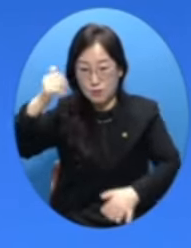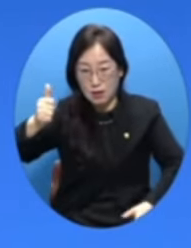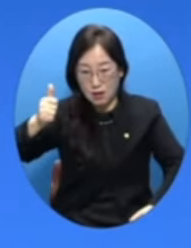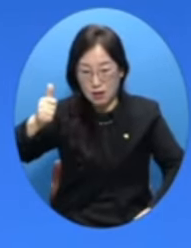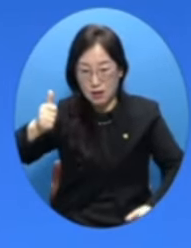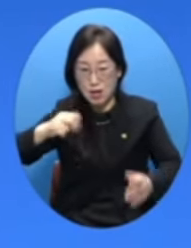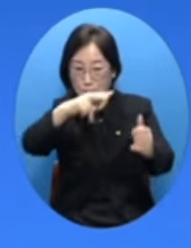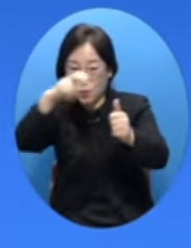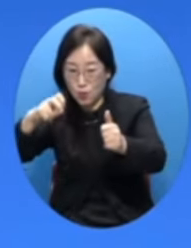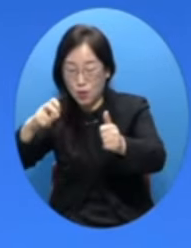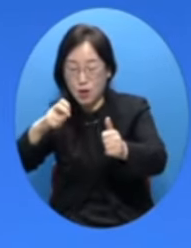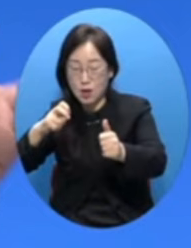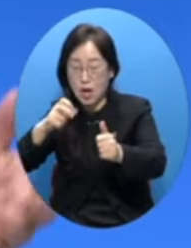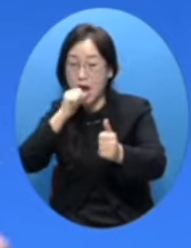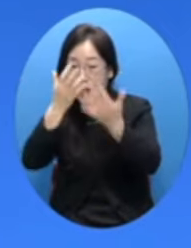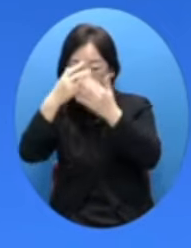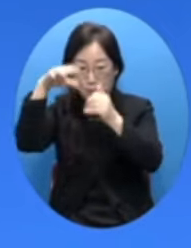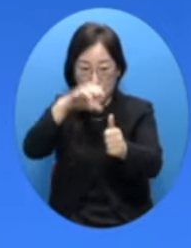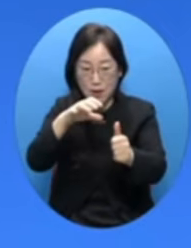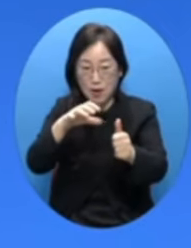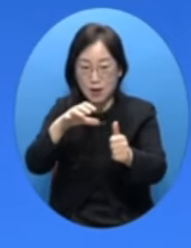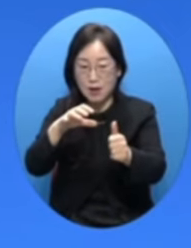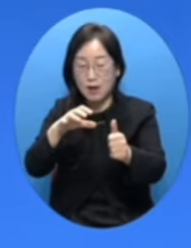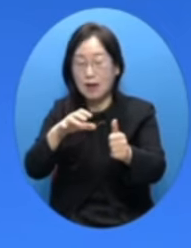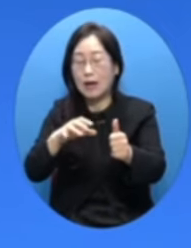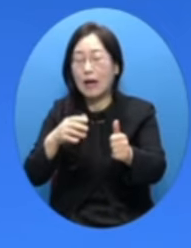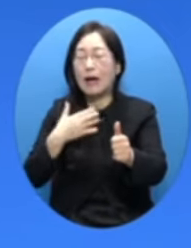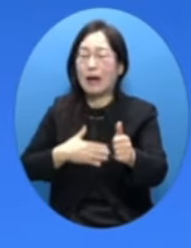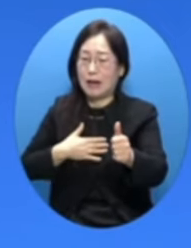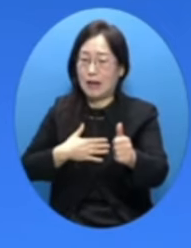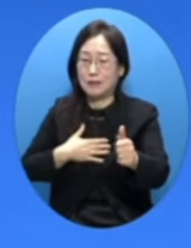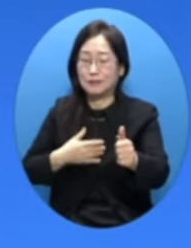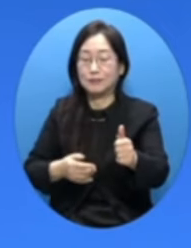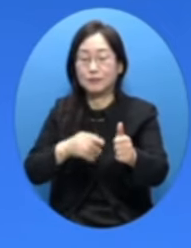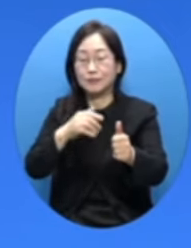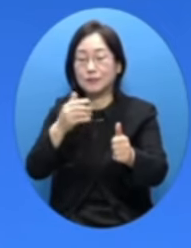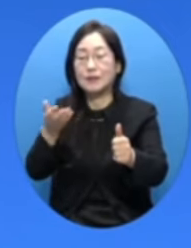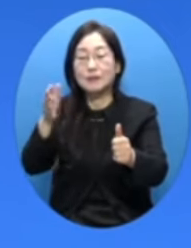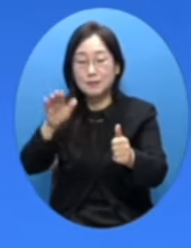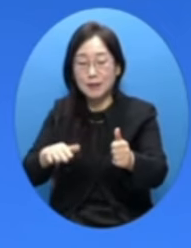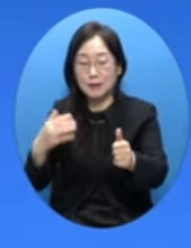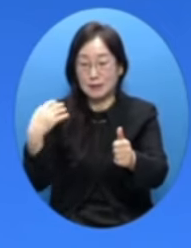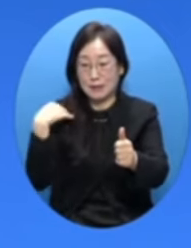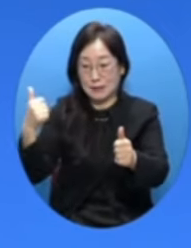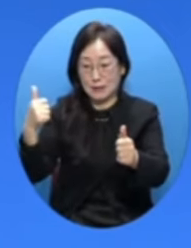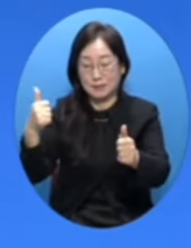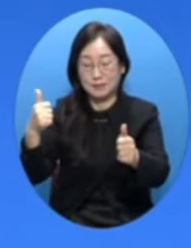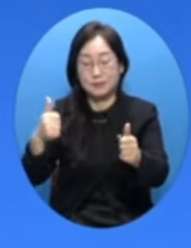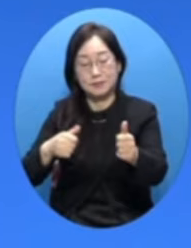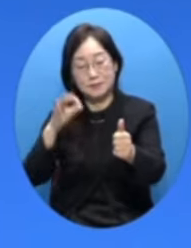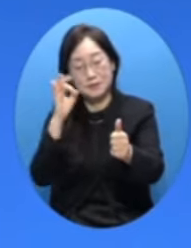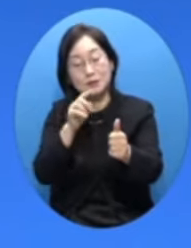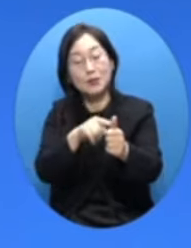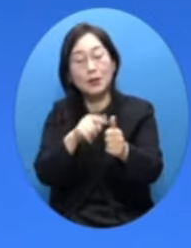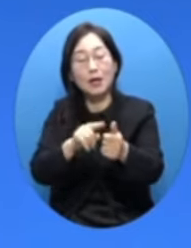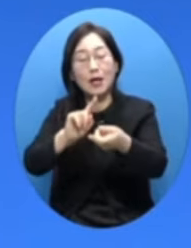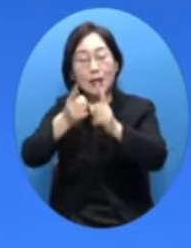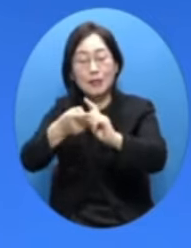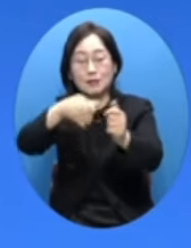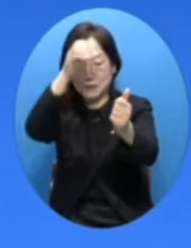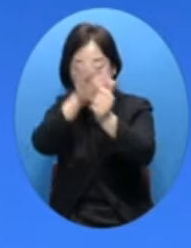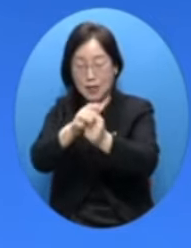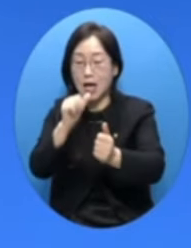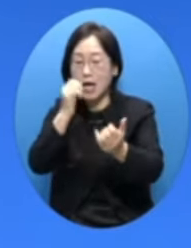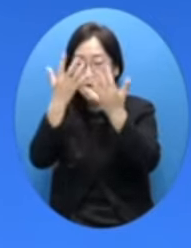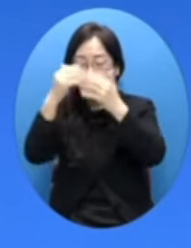들어왔는데도 교도소장이 그를 죄수임에도 불구하고 너는 내 권한 대행이다, 이제부터 감옥